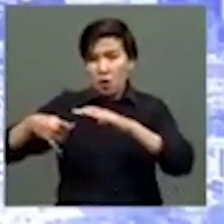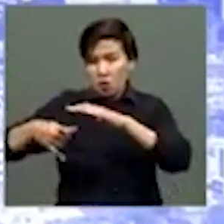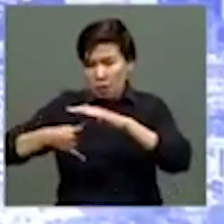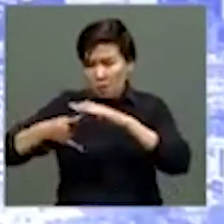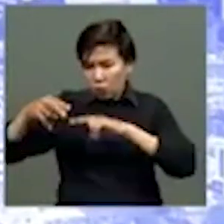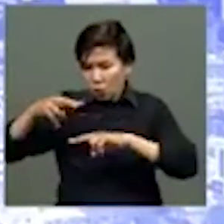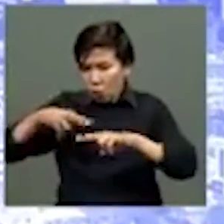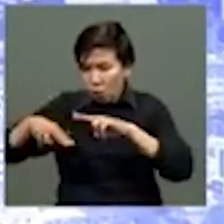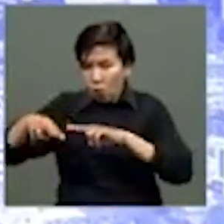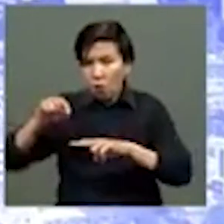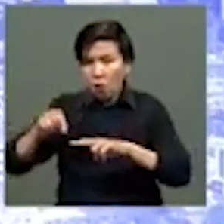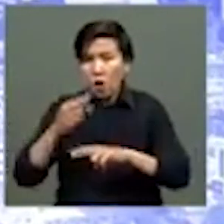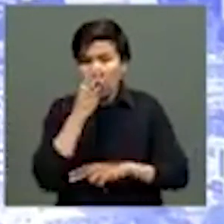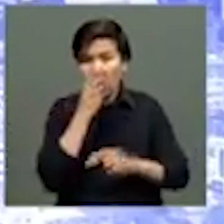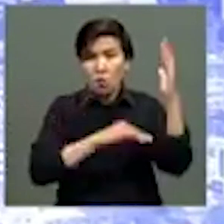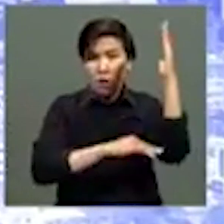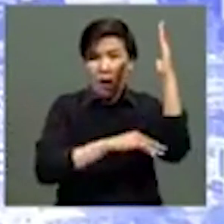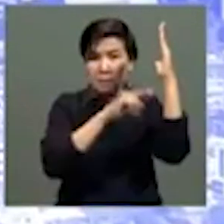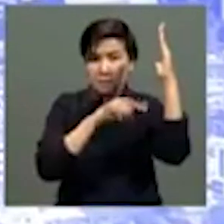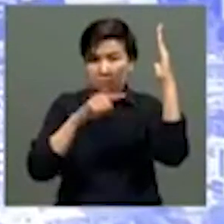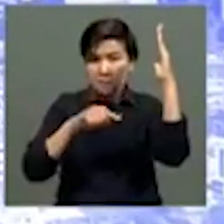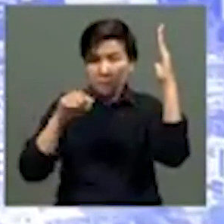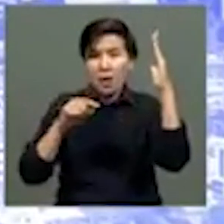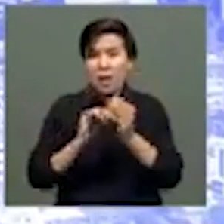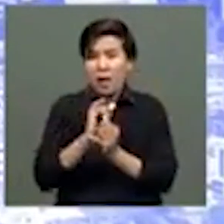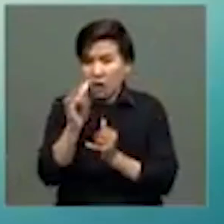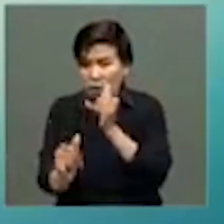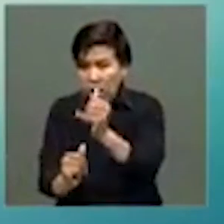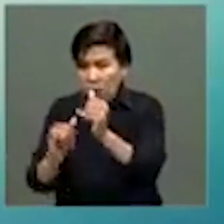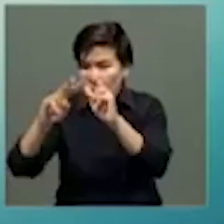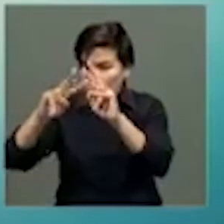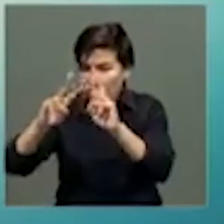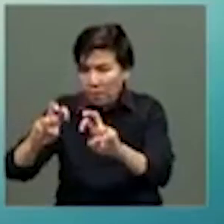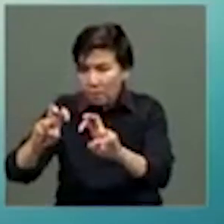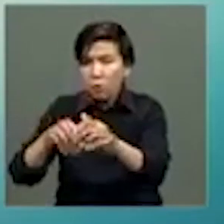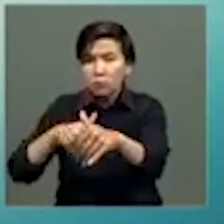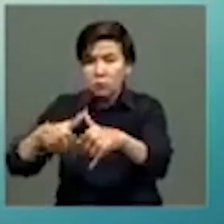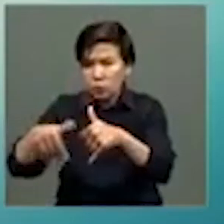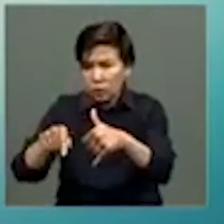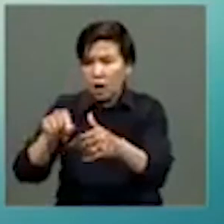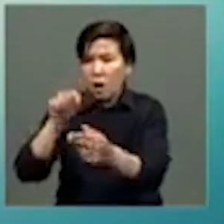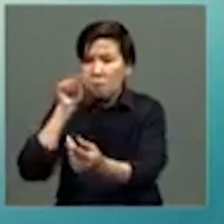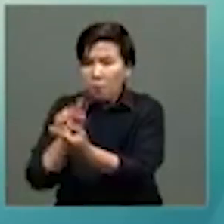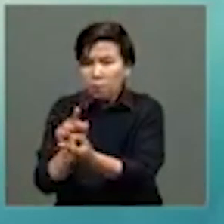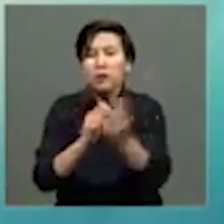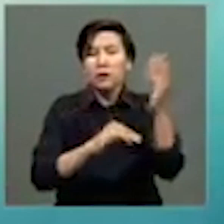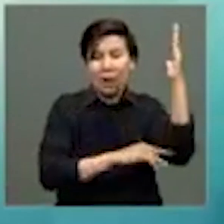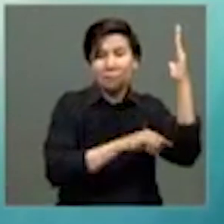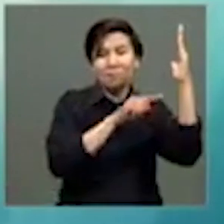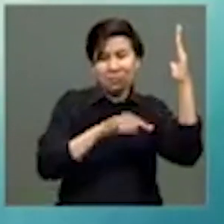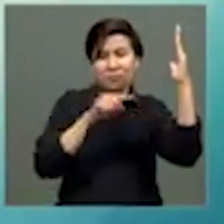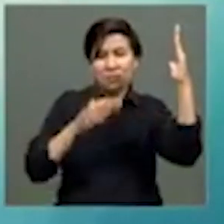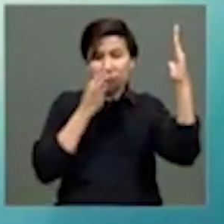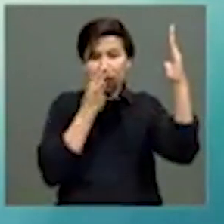ไปดูตัวเลขจากกราฟนี้นะคะจากที่รายงานในเบื้องต้นนะคะว่าผู้ป่วยของวันนี้เนี่ยที่ค้นจากระบบเฝ้า